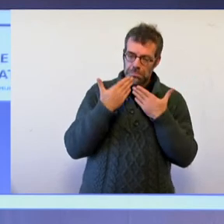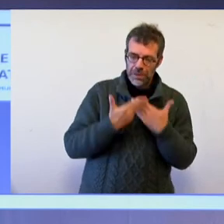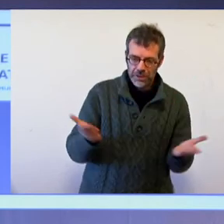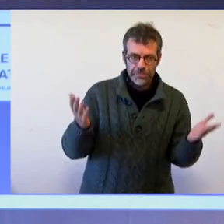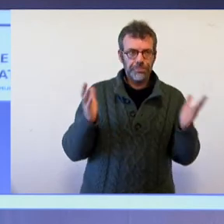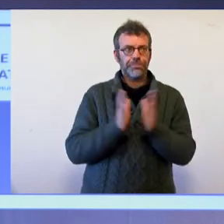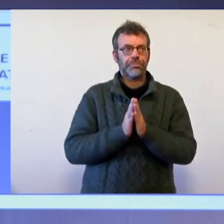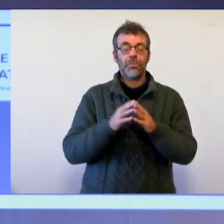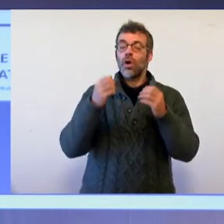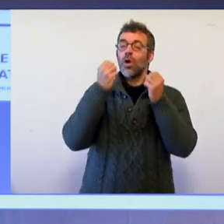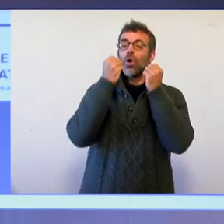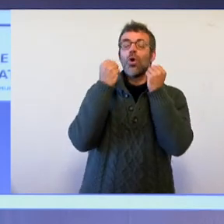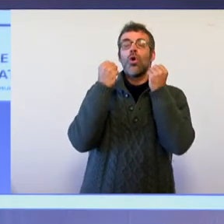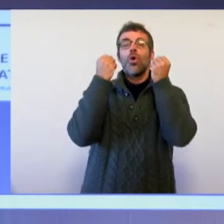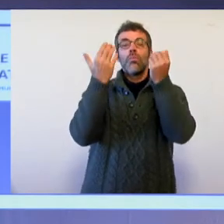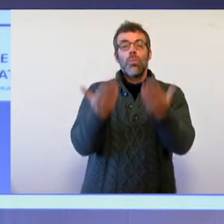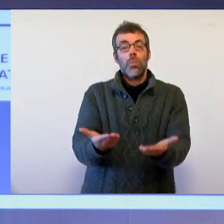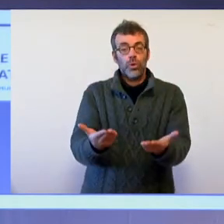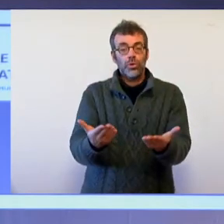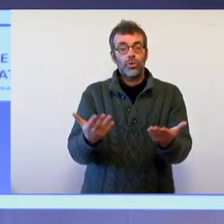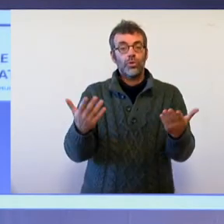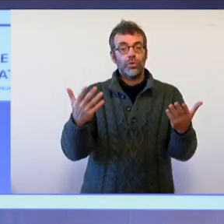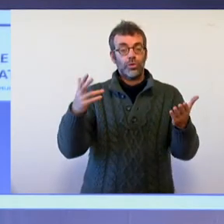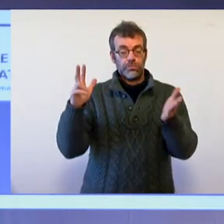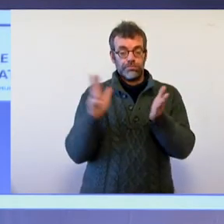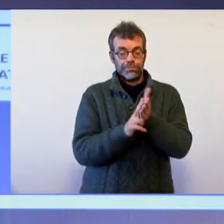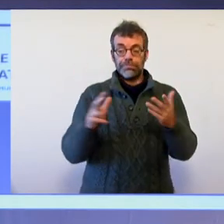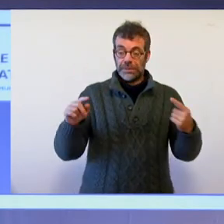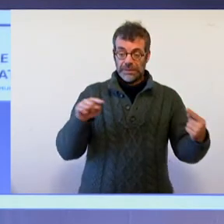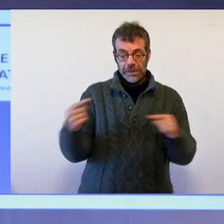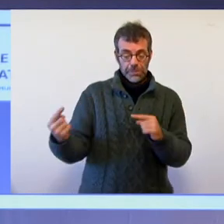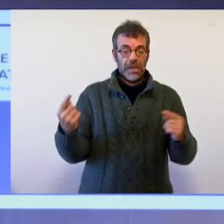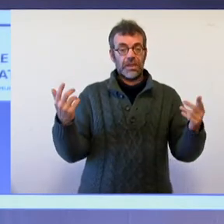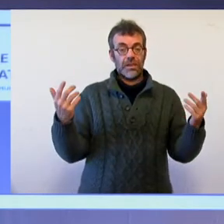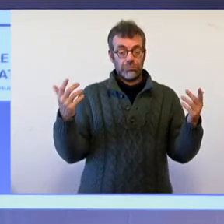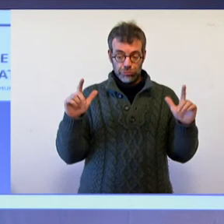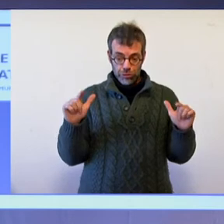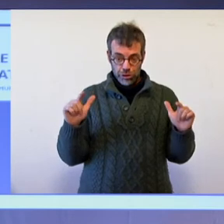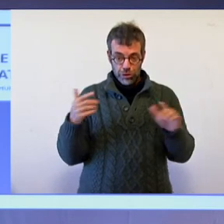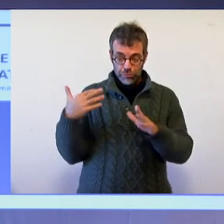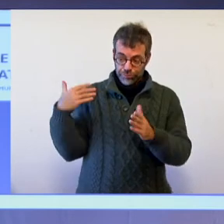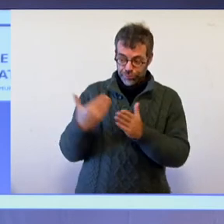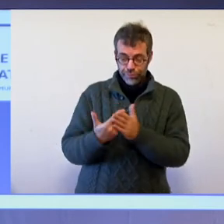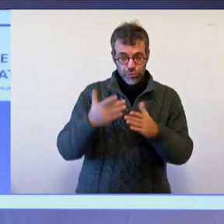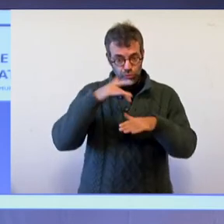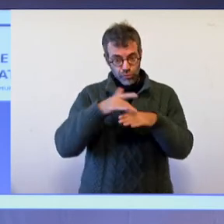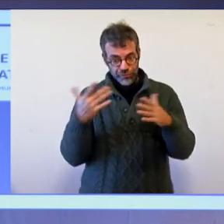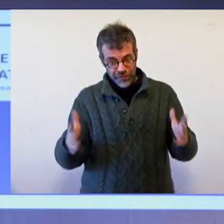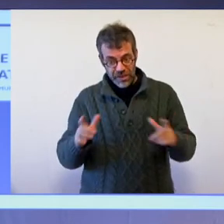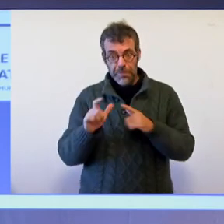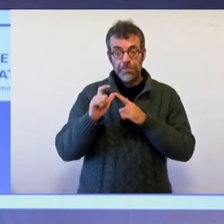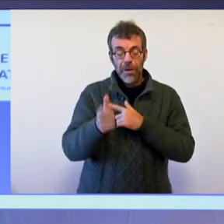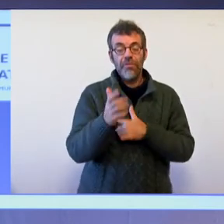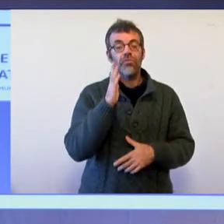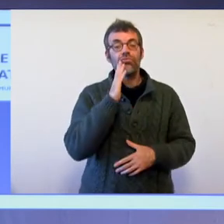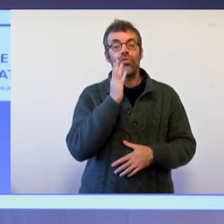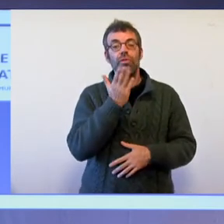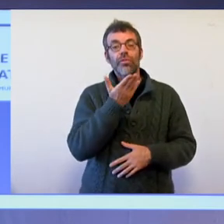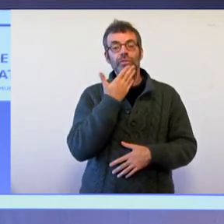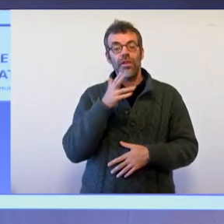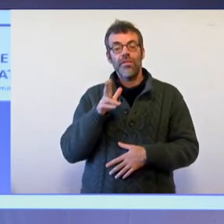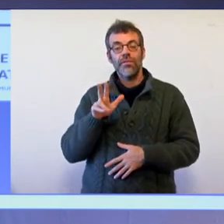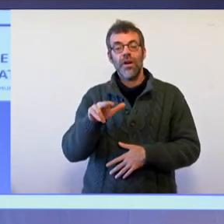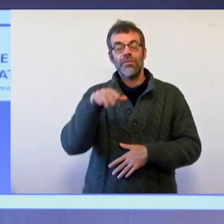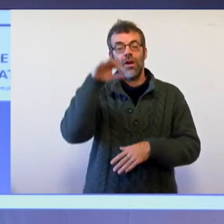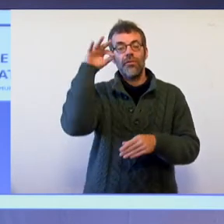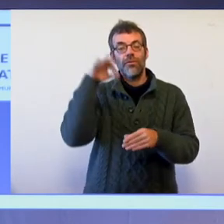acte que le débat a eu lieu, puisqu'il s'agit de cela, et qu'au mois de janvier, nous voterons le